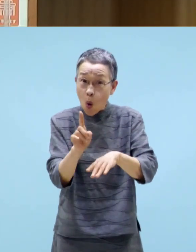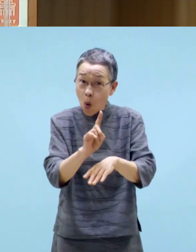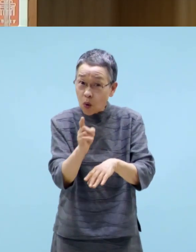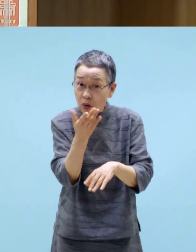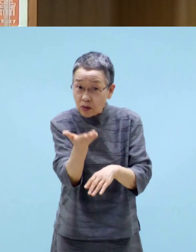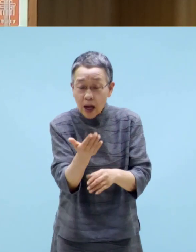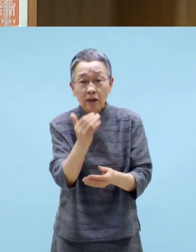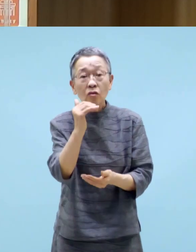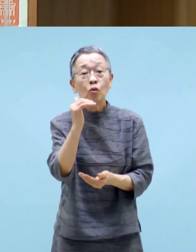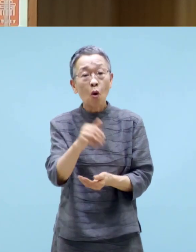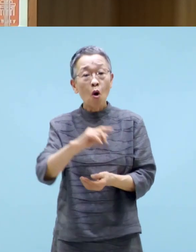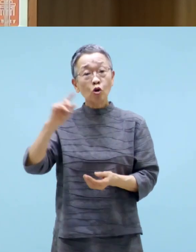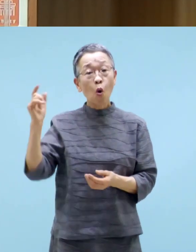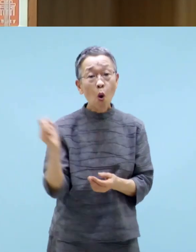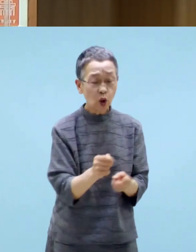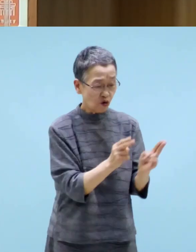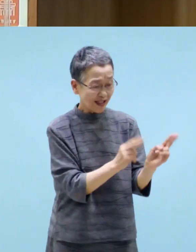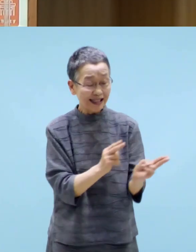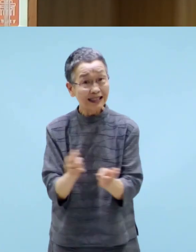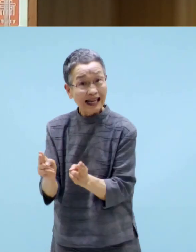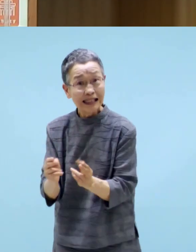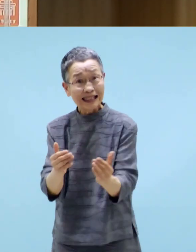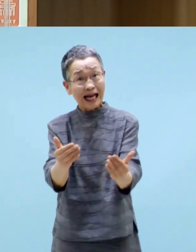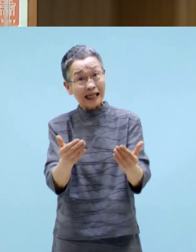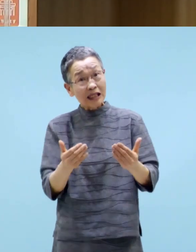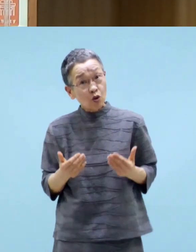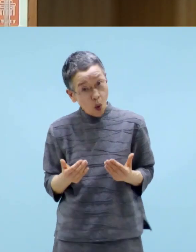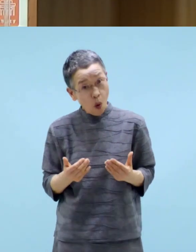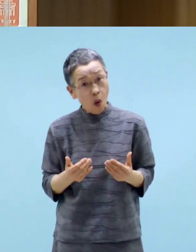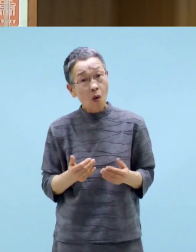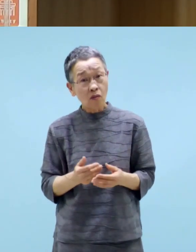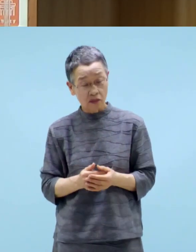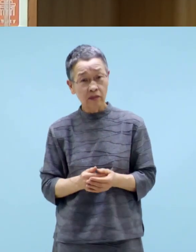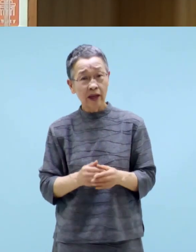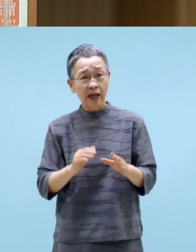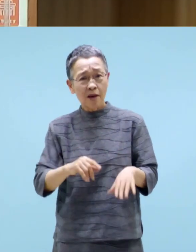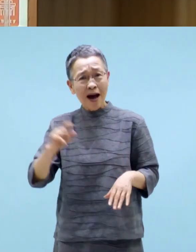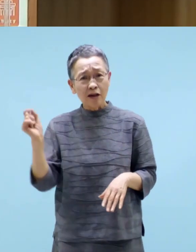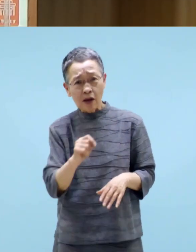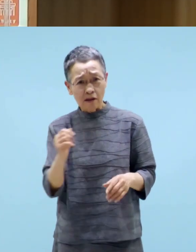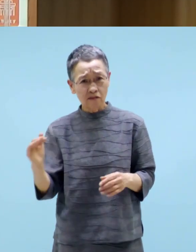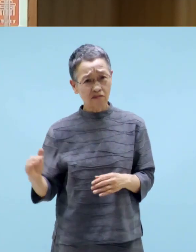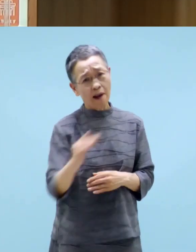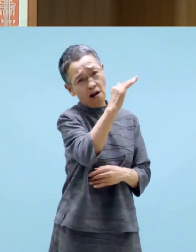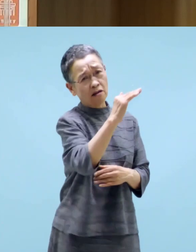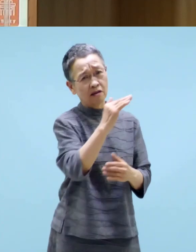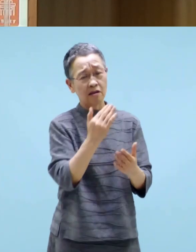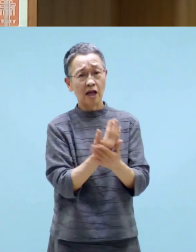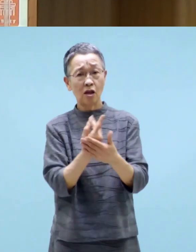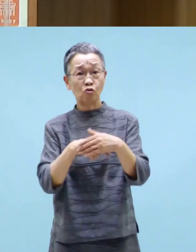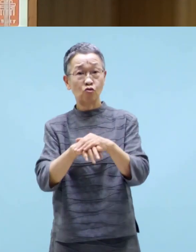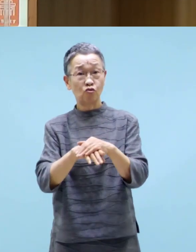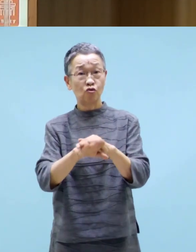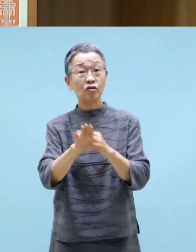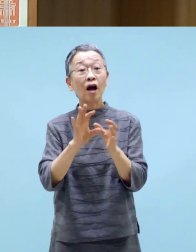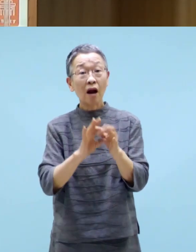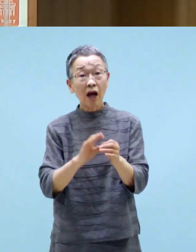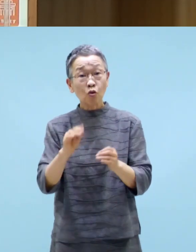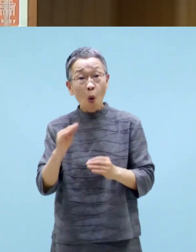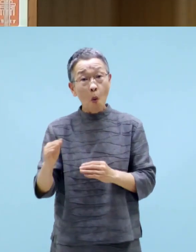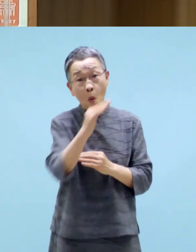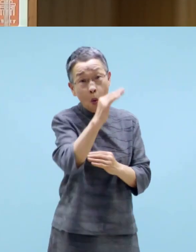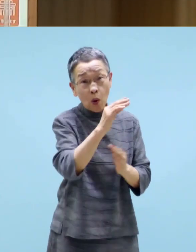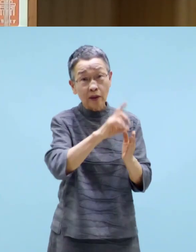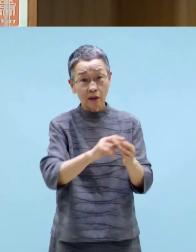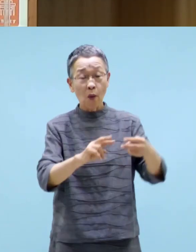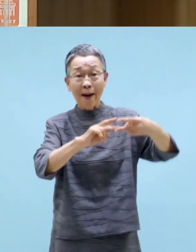に整理をしないと、今急速に伸びてしまっているので、例えば急速に伸びたほとんどが変異株